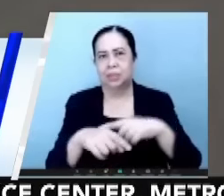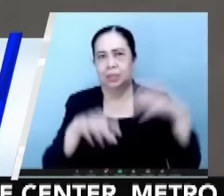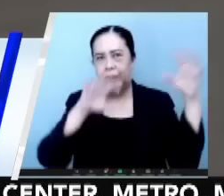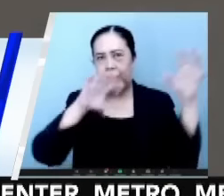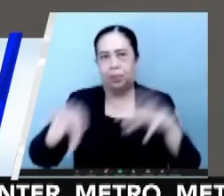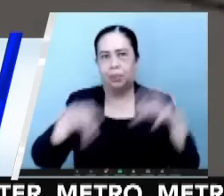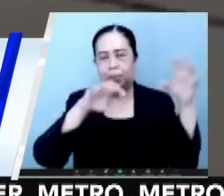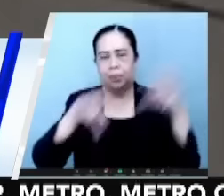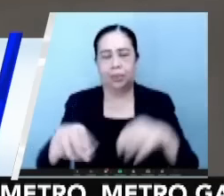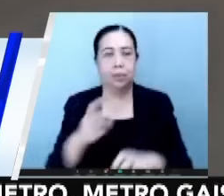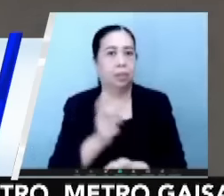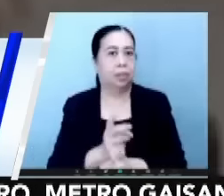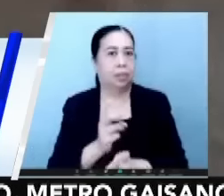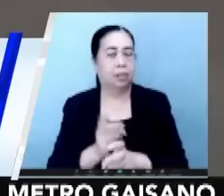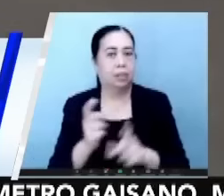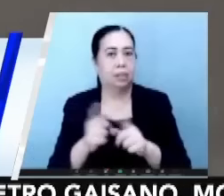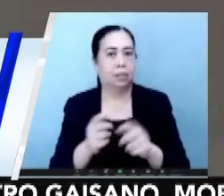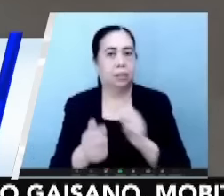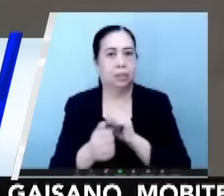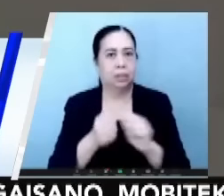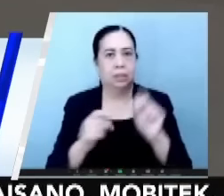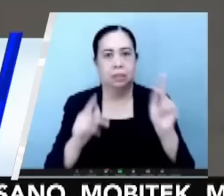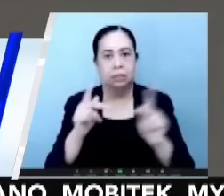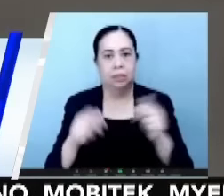Pahirapan tuloy ang pagdaan ng mga residente.